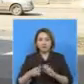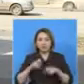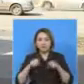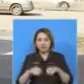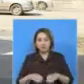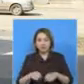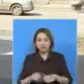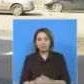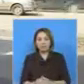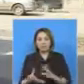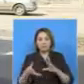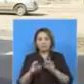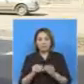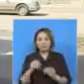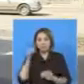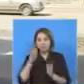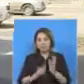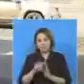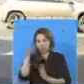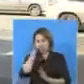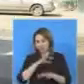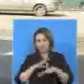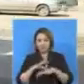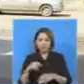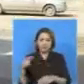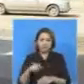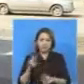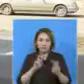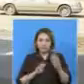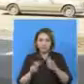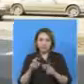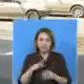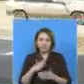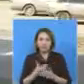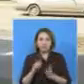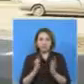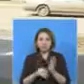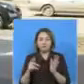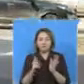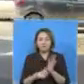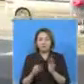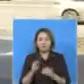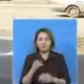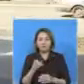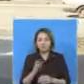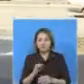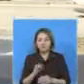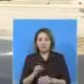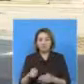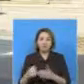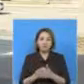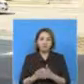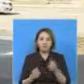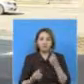правонарушении. Всего с начала года проведено более 1000 обследований, по которым выдано 970 предписаний по